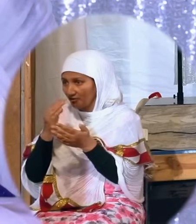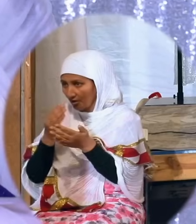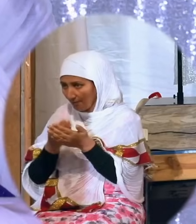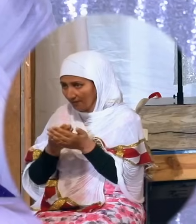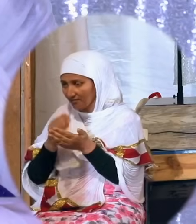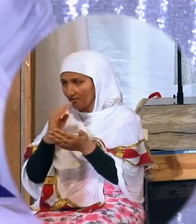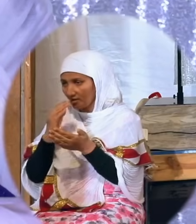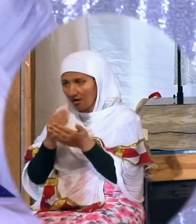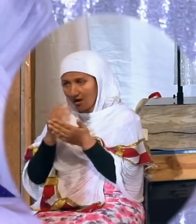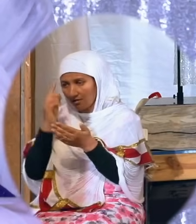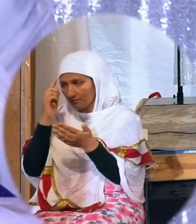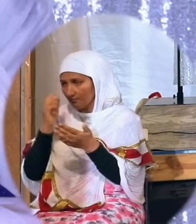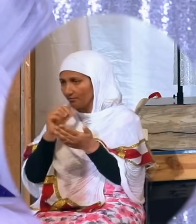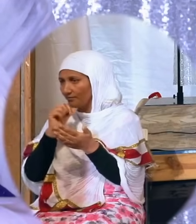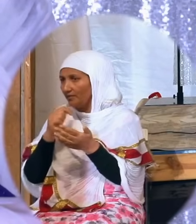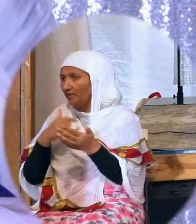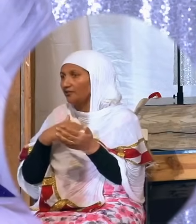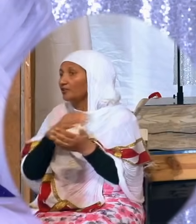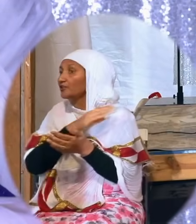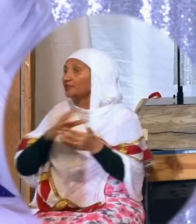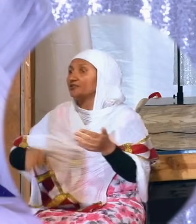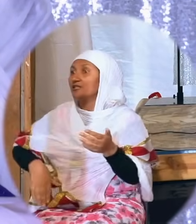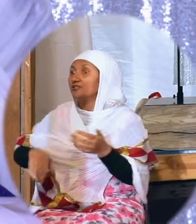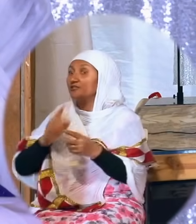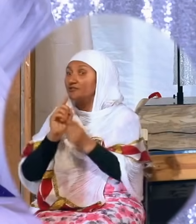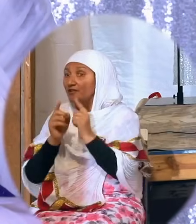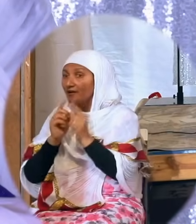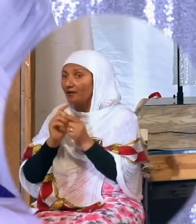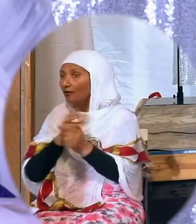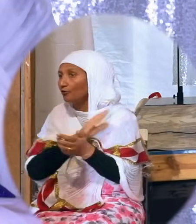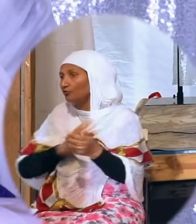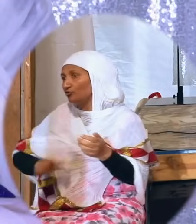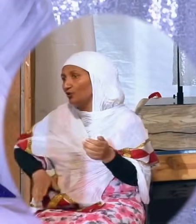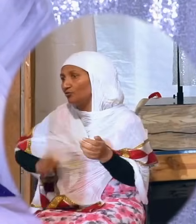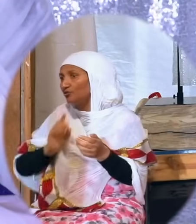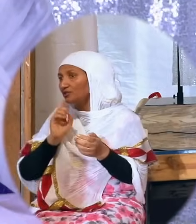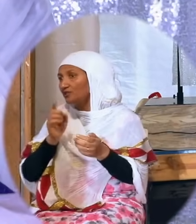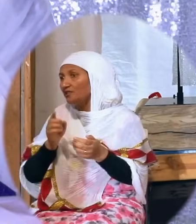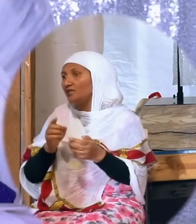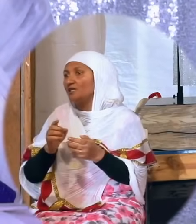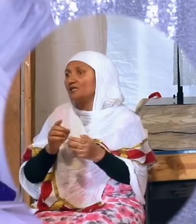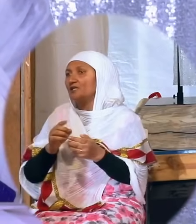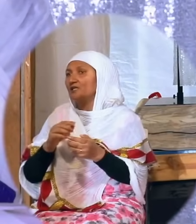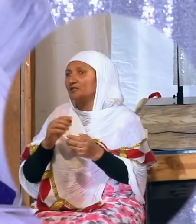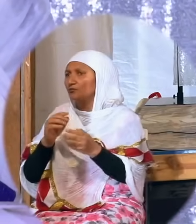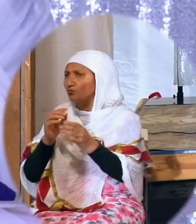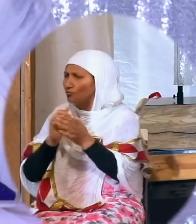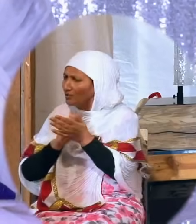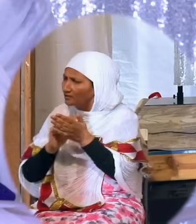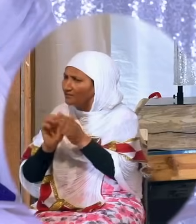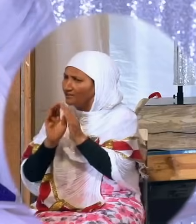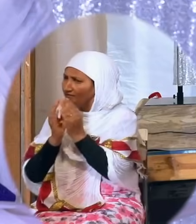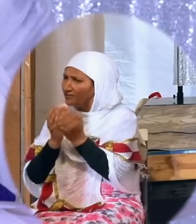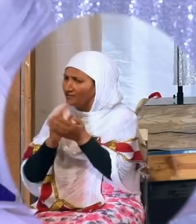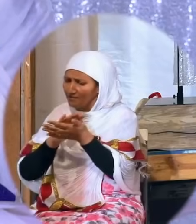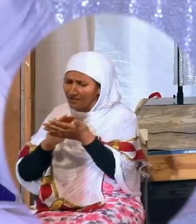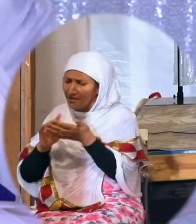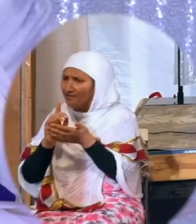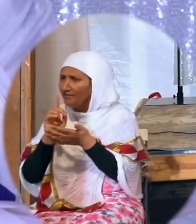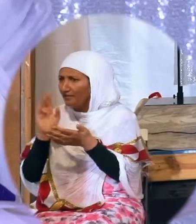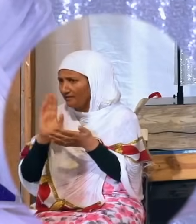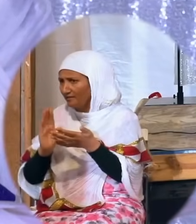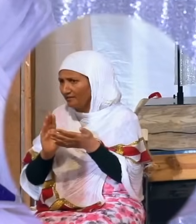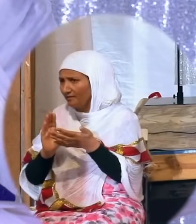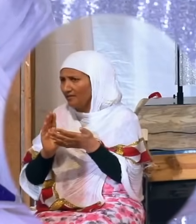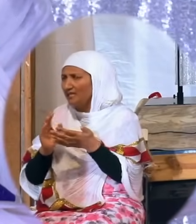እንደ ክርስቲያን ስለምንነጋገር ክርስቲያኖችንን የእግዚአብሔርን ቃል ቅዱሳት መጻሕፍትን የምናምንነን እግዚአብሔር ሰውን